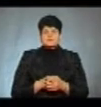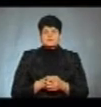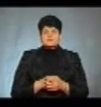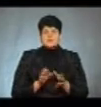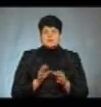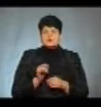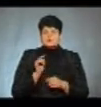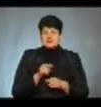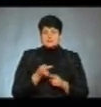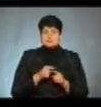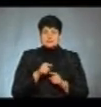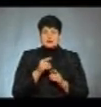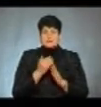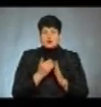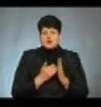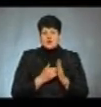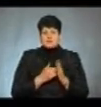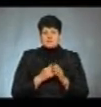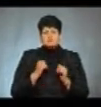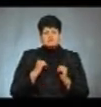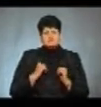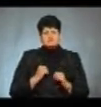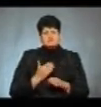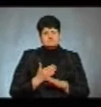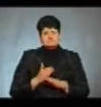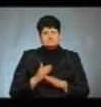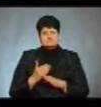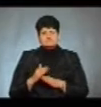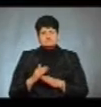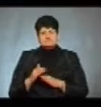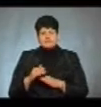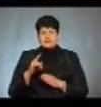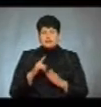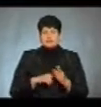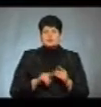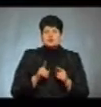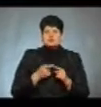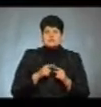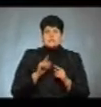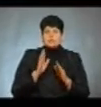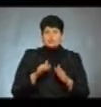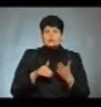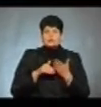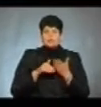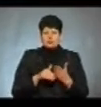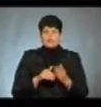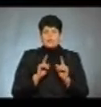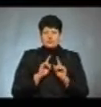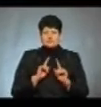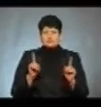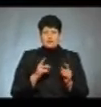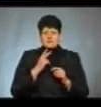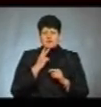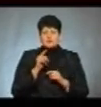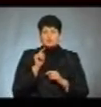разом з тим ця програма рухається повільно, але надіємося, що це буде допомога. Особливо ми бачимо в